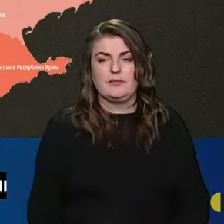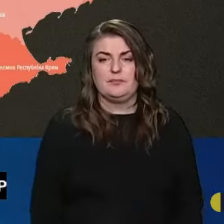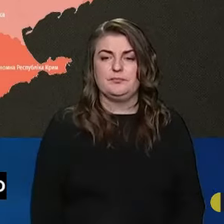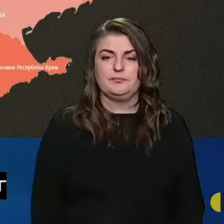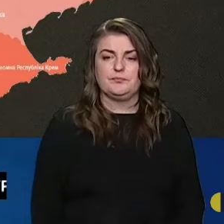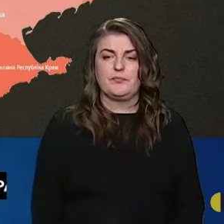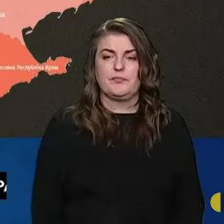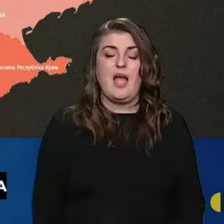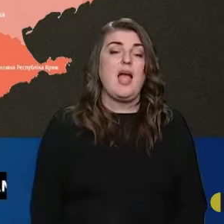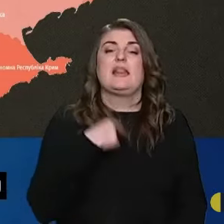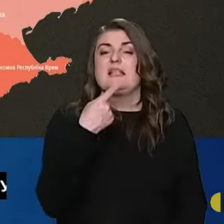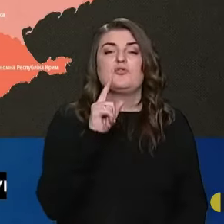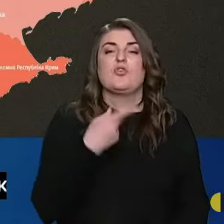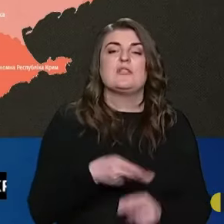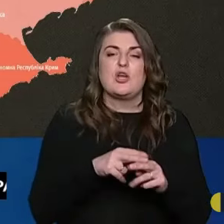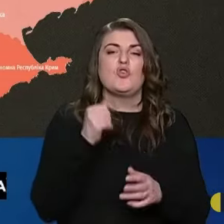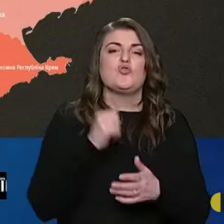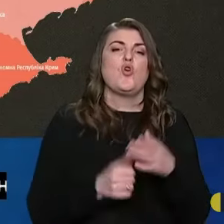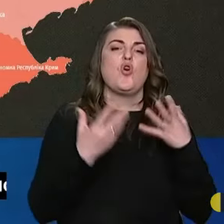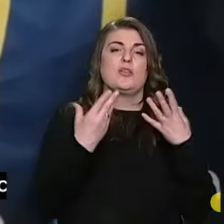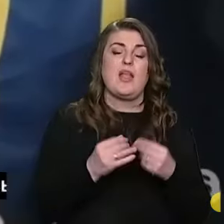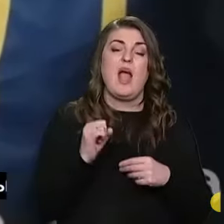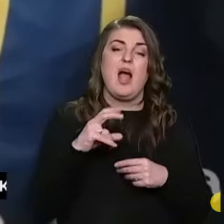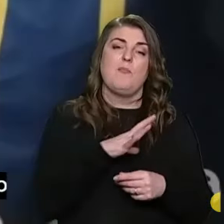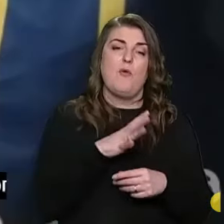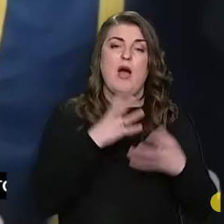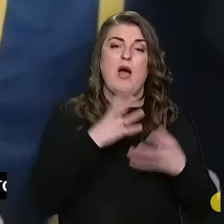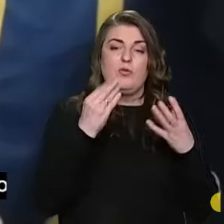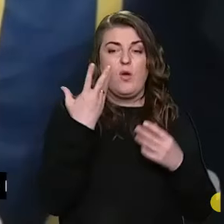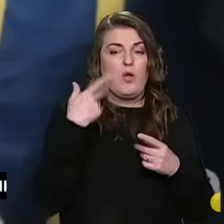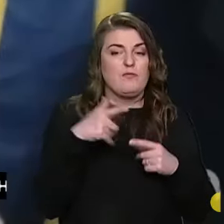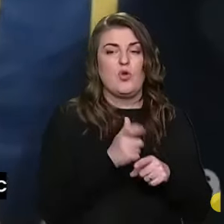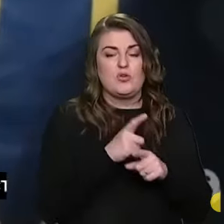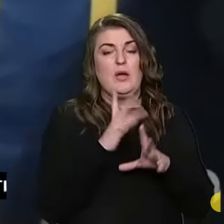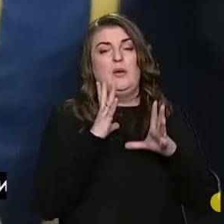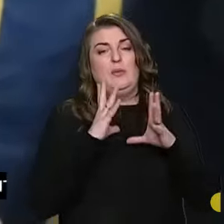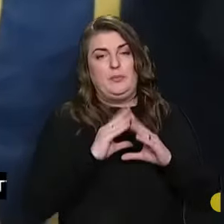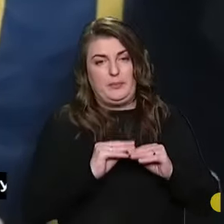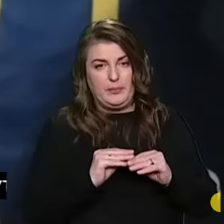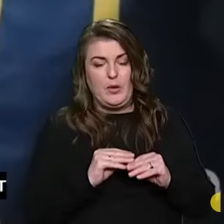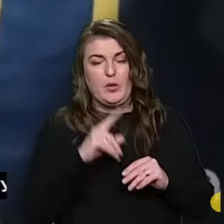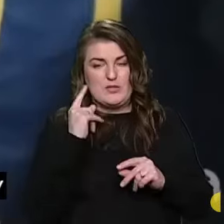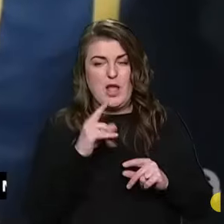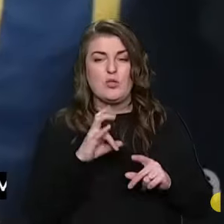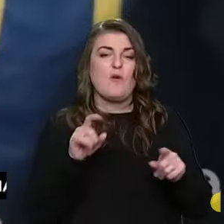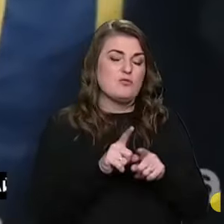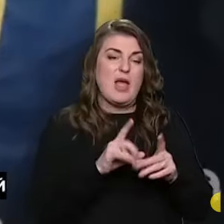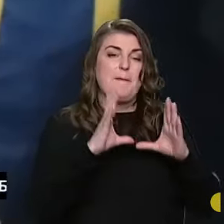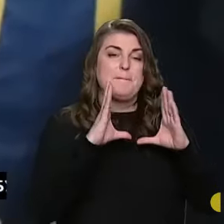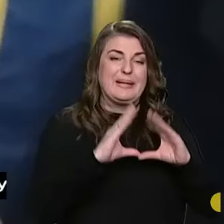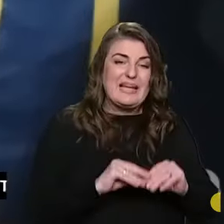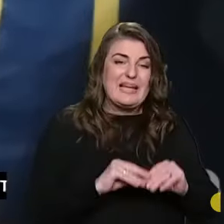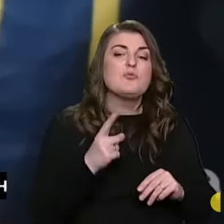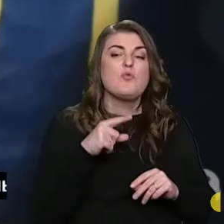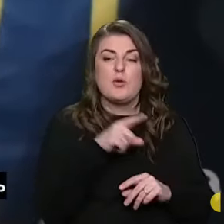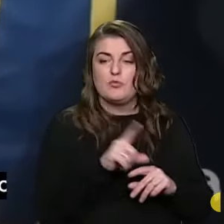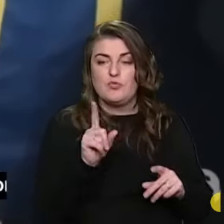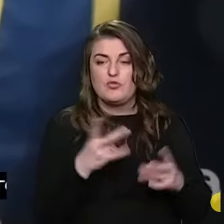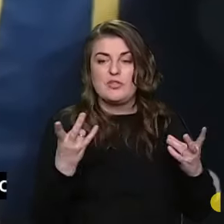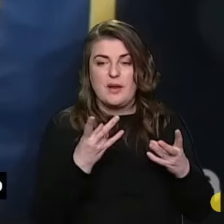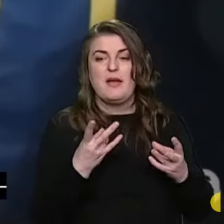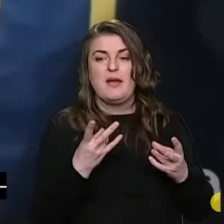складною? Ну, не сказати, що це щоденно, але бувають дні, коли вони трохи притихають, росіяни, ну, знову ж таки, притихають, тому що їм ж теж